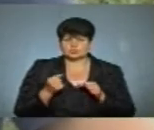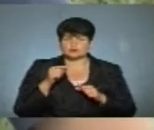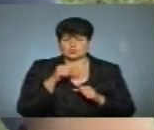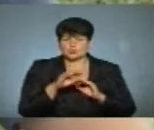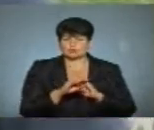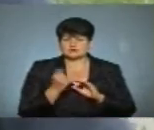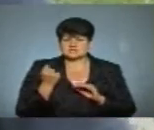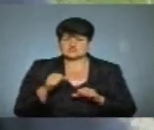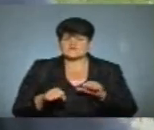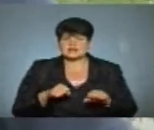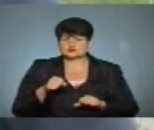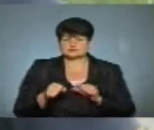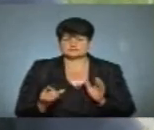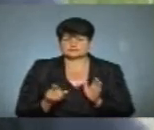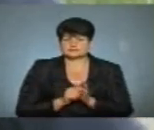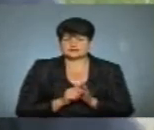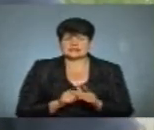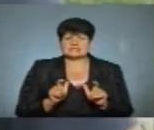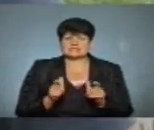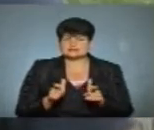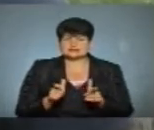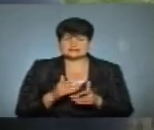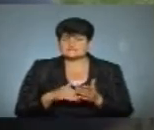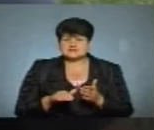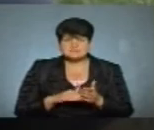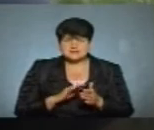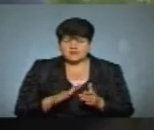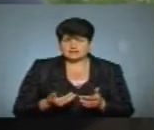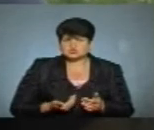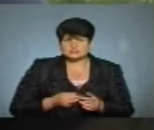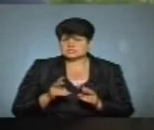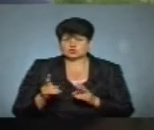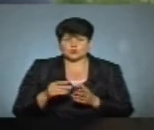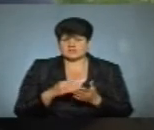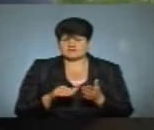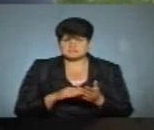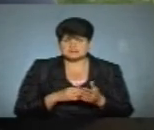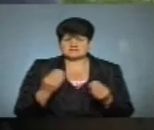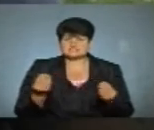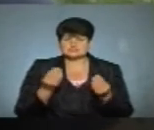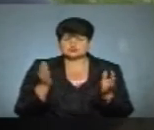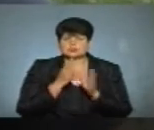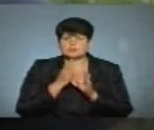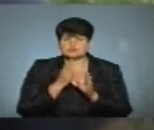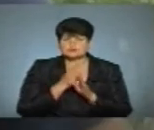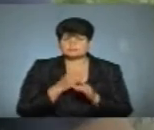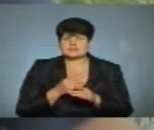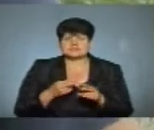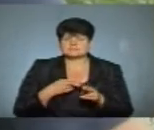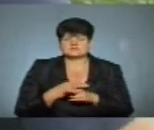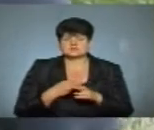до заїзду. Карантин не відміняв, але і жити ніхто не відміняв. Свіже повітря нам не заважає